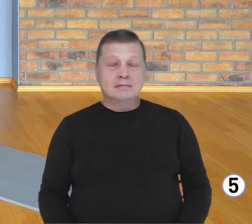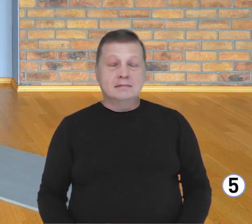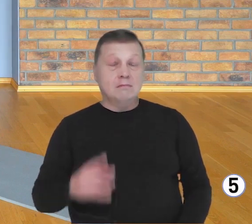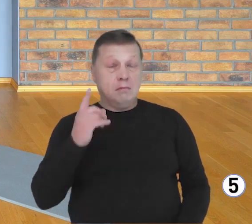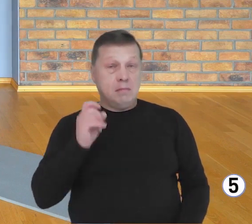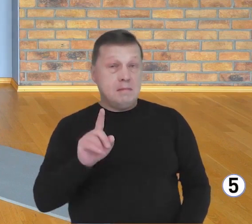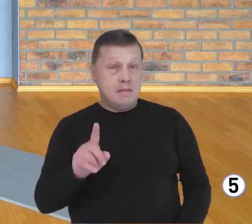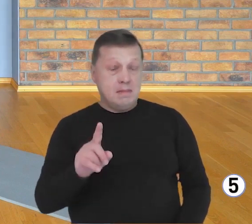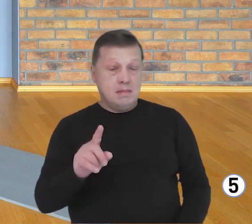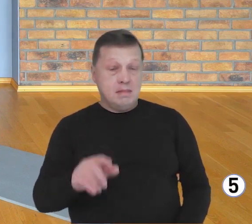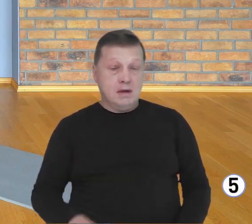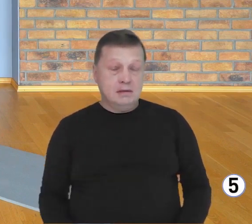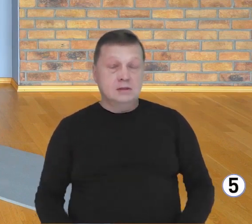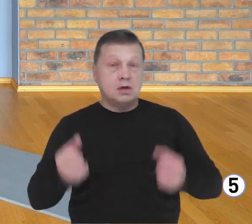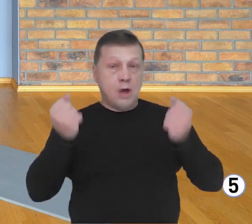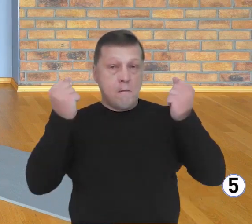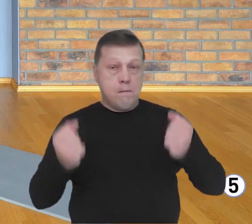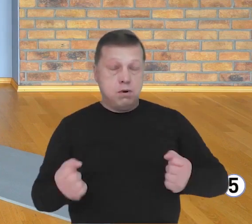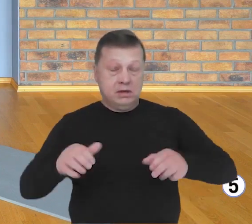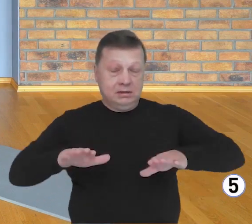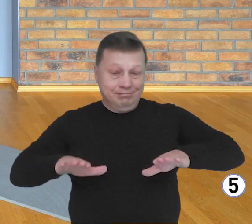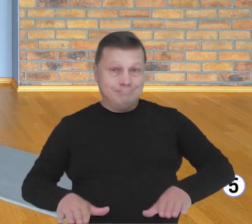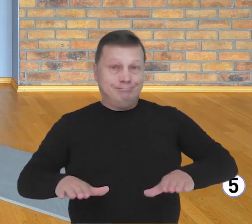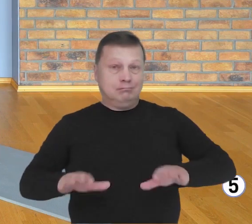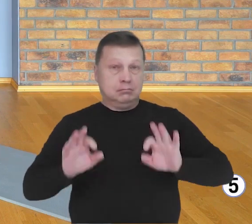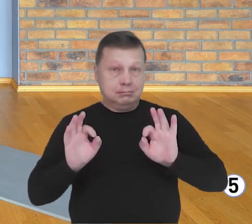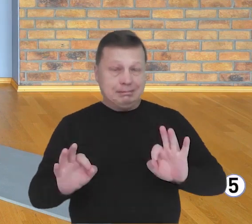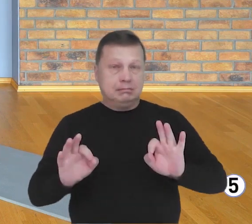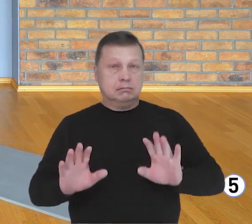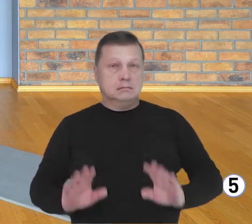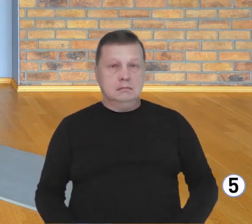Pamiętaj, żeby rozłożyć ciężar ciała na całej stopie.